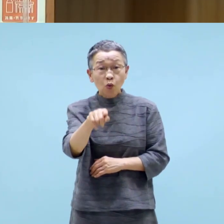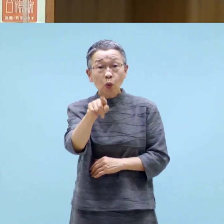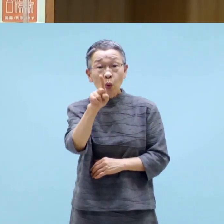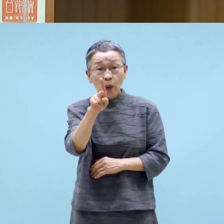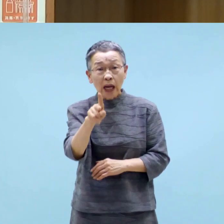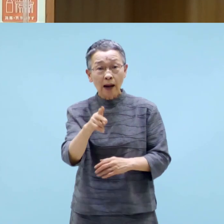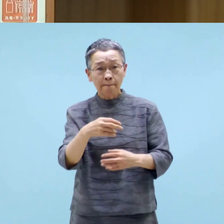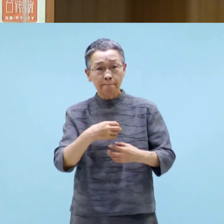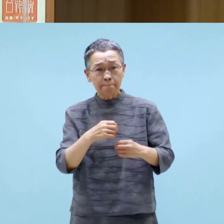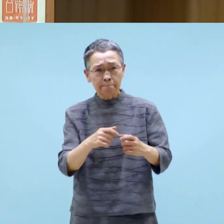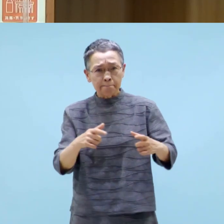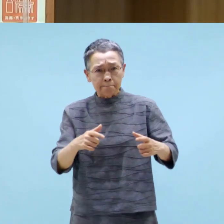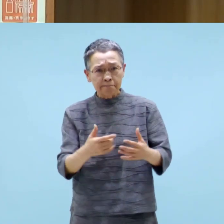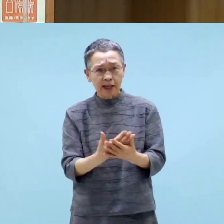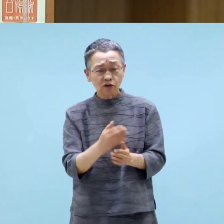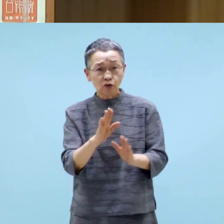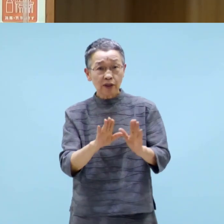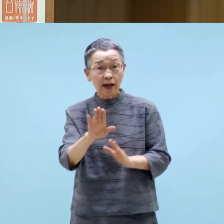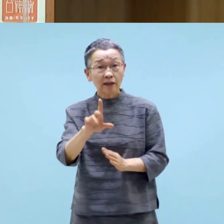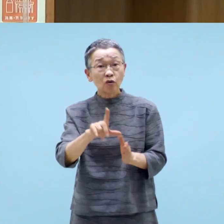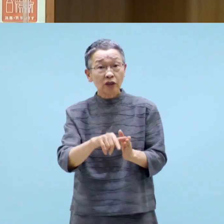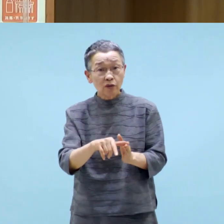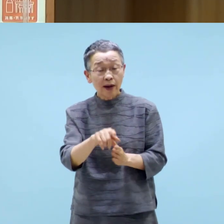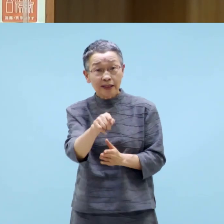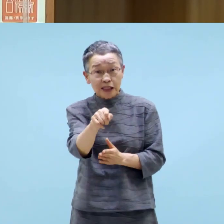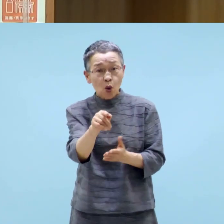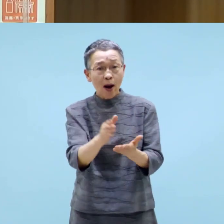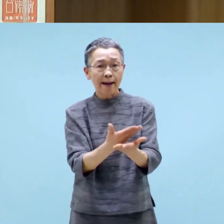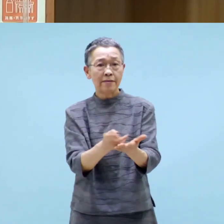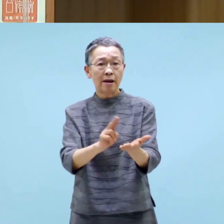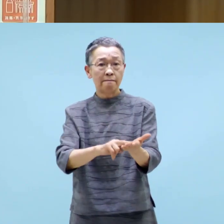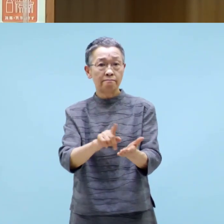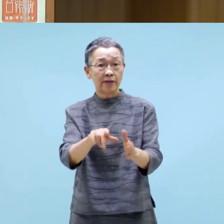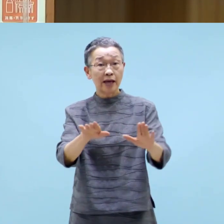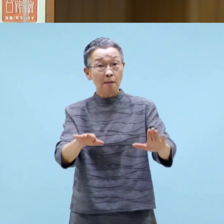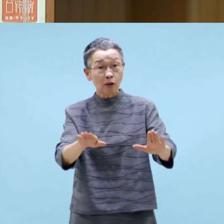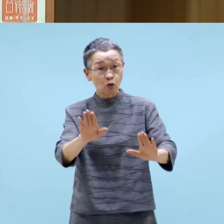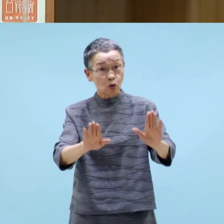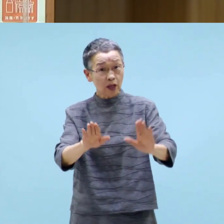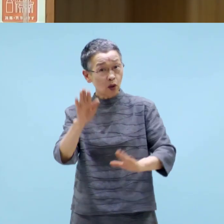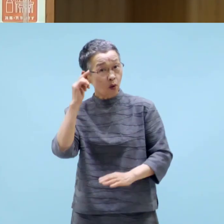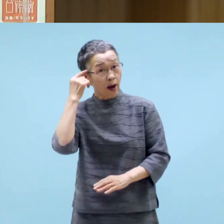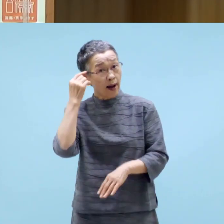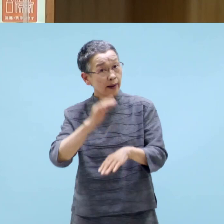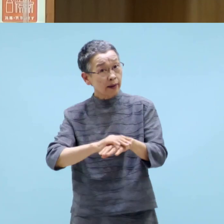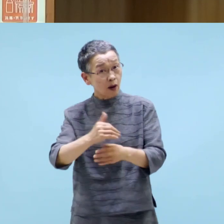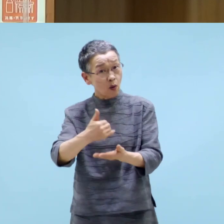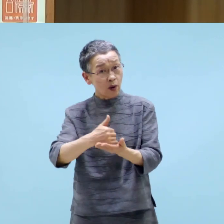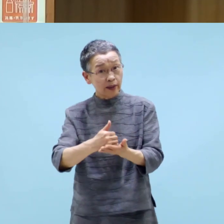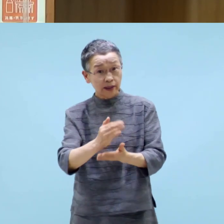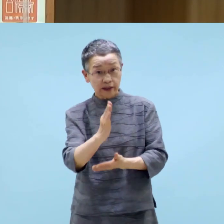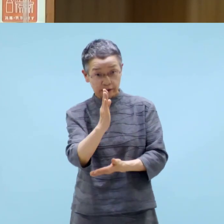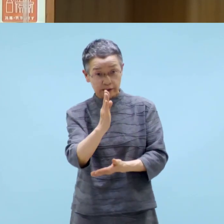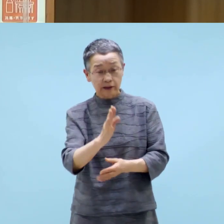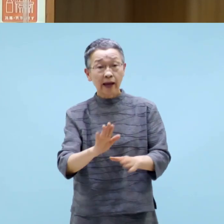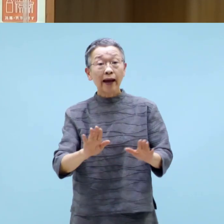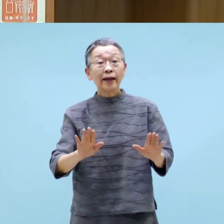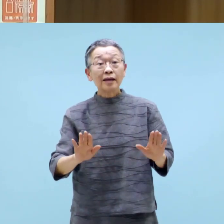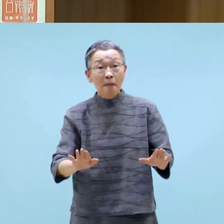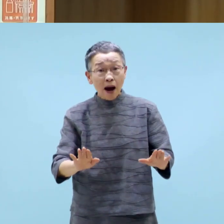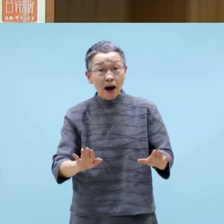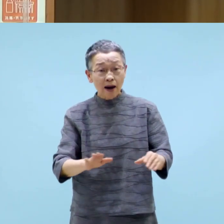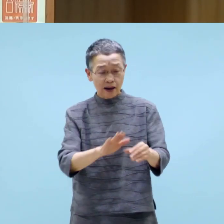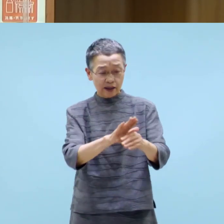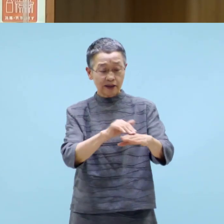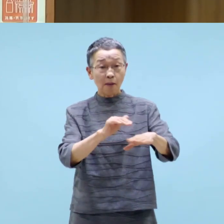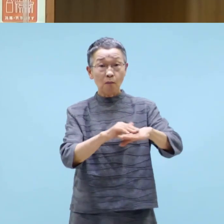った場合について知事としてはどういう判断になるのか、今現在での考えをお伺いできるかと。 今札幌市内